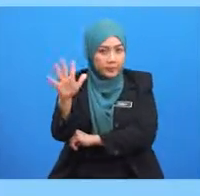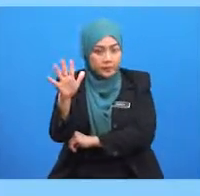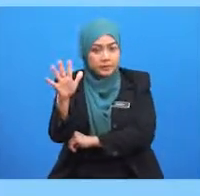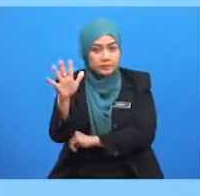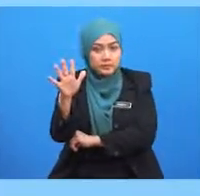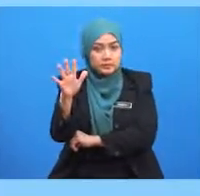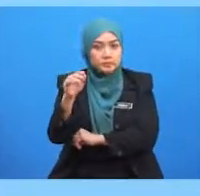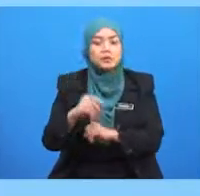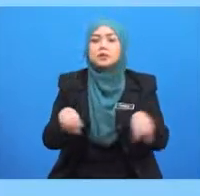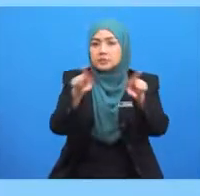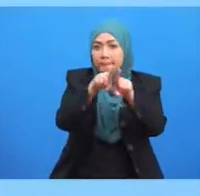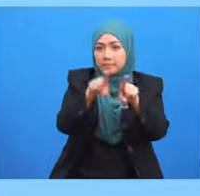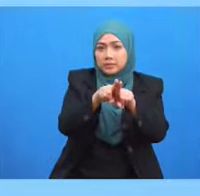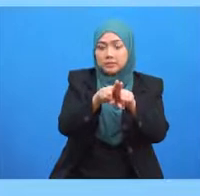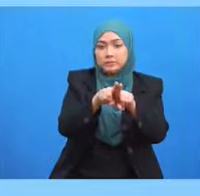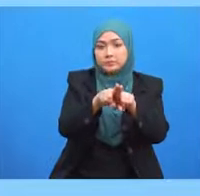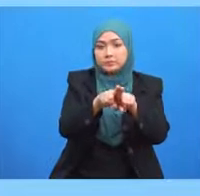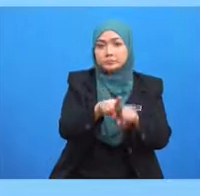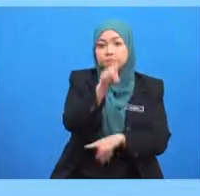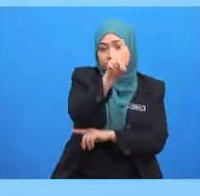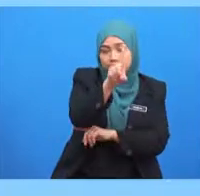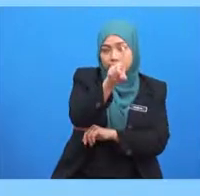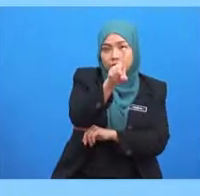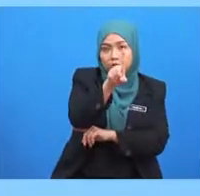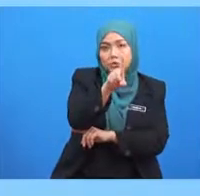adalah sama dengan 196